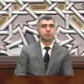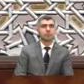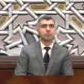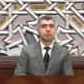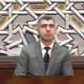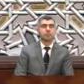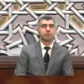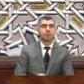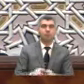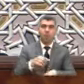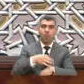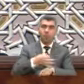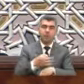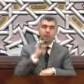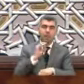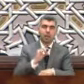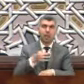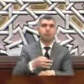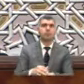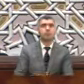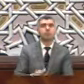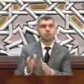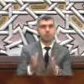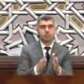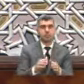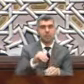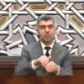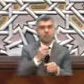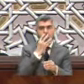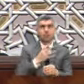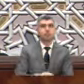حتى هو كيضبط. نمر الى تعقيب الفريق الاشتراكي.